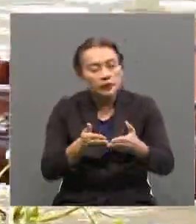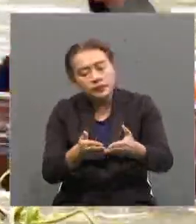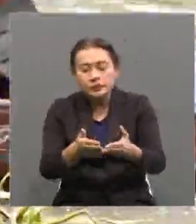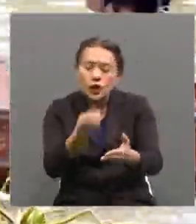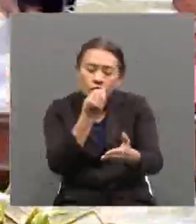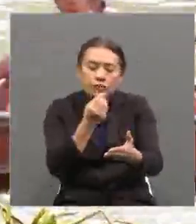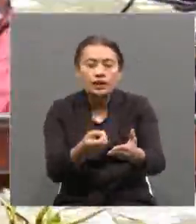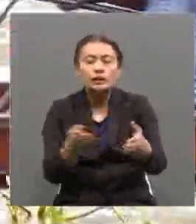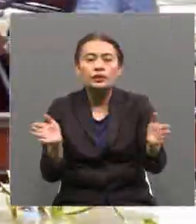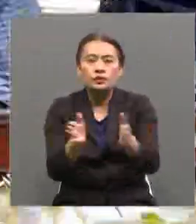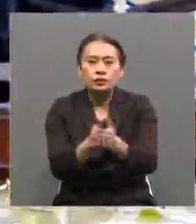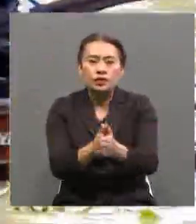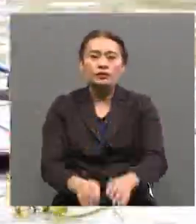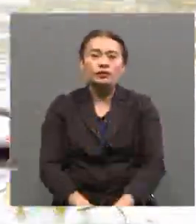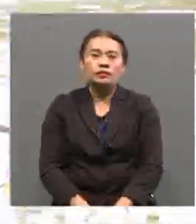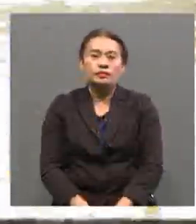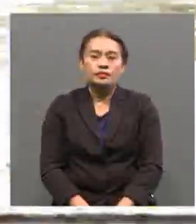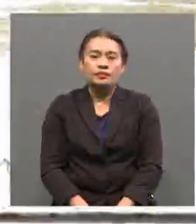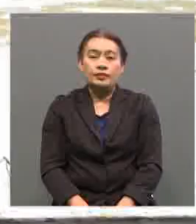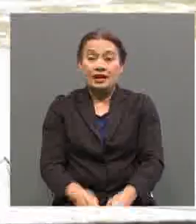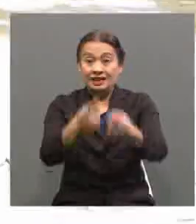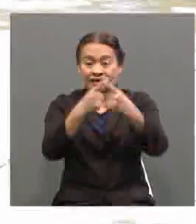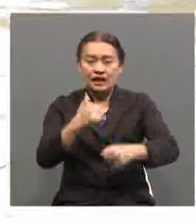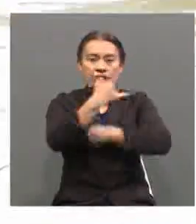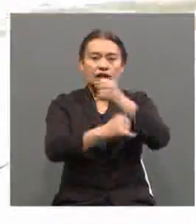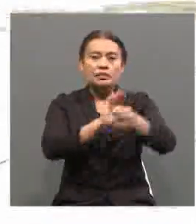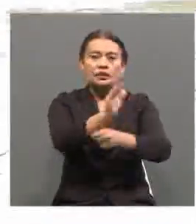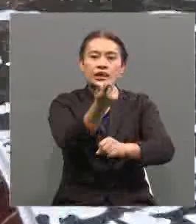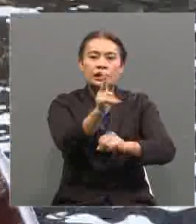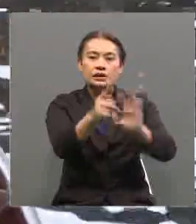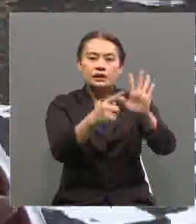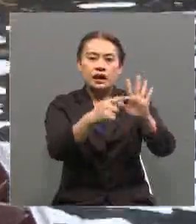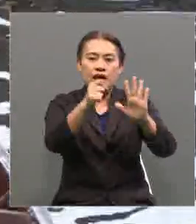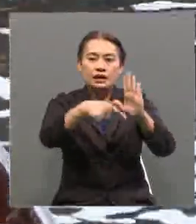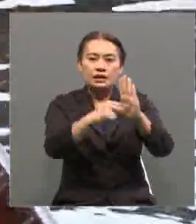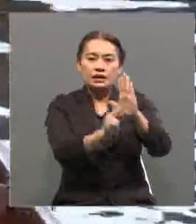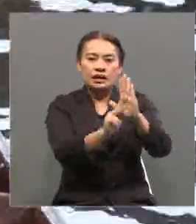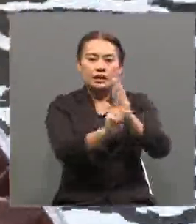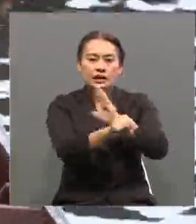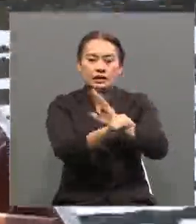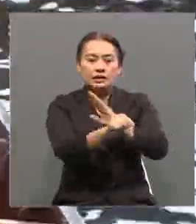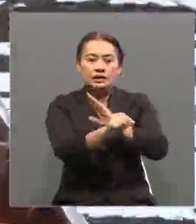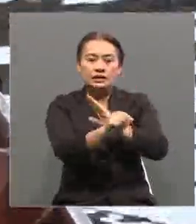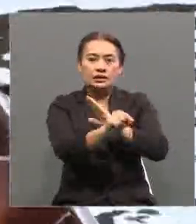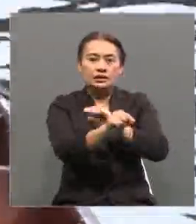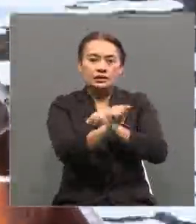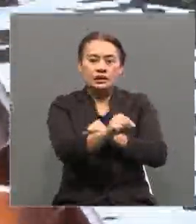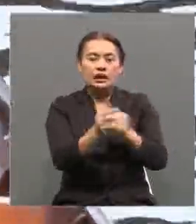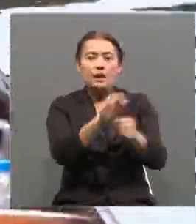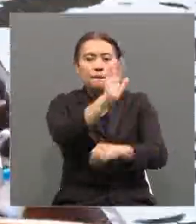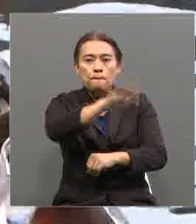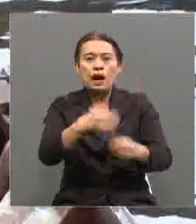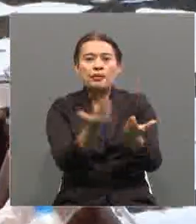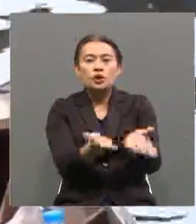บรรยากาศชิวๆแบบนี้แต่ถ้าเป็นนักท่องเที่ยวคาซัคสถานต่างกันเลยฮะจะมาเป็นครอบครัวและส่วนใหญ่เนี่ยจะเหมารถแท็กซี่